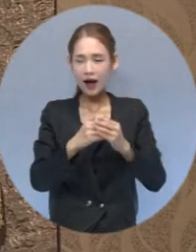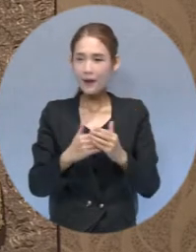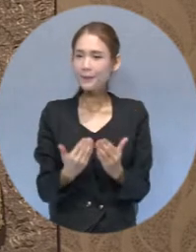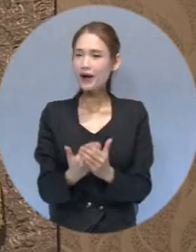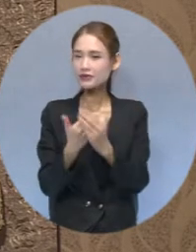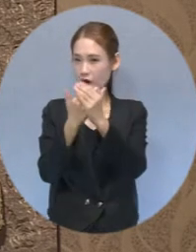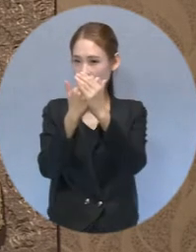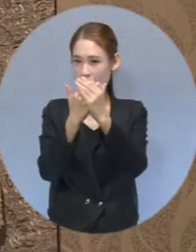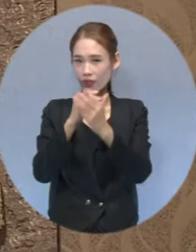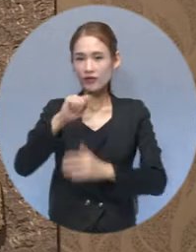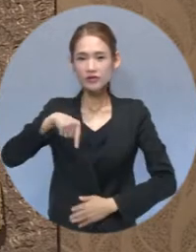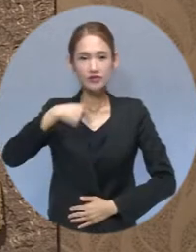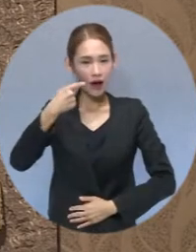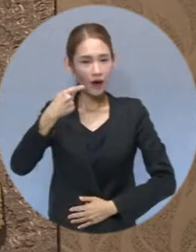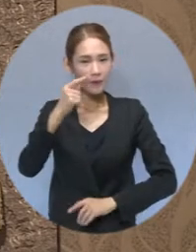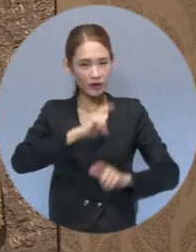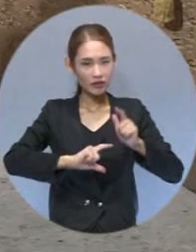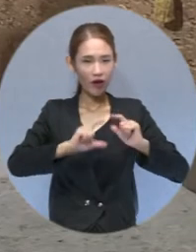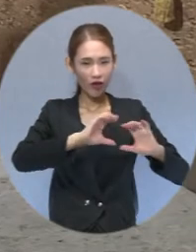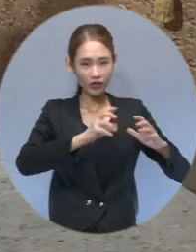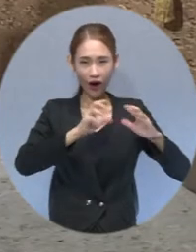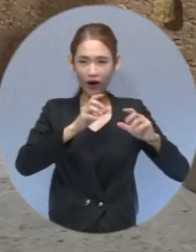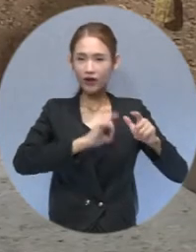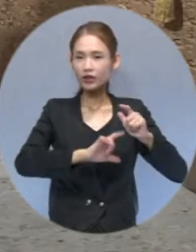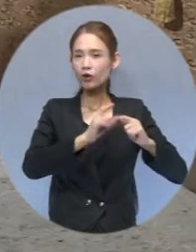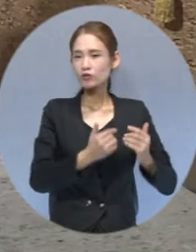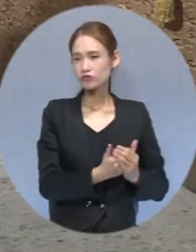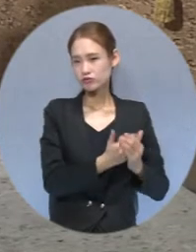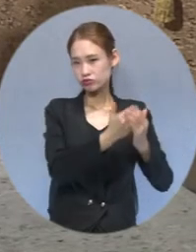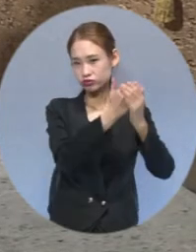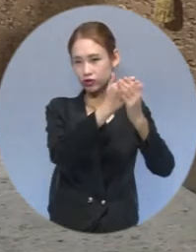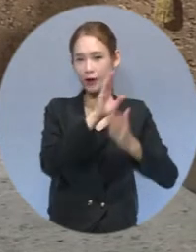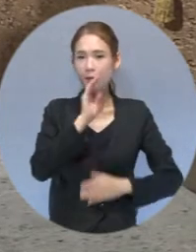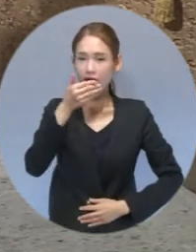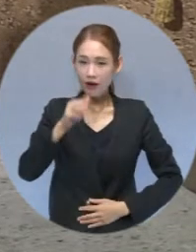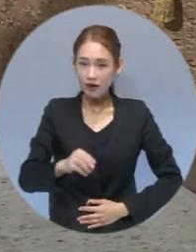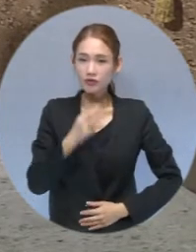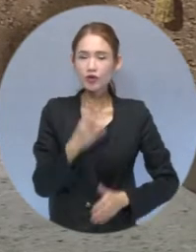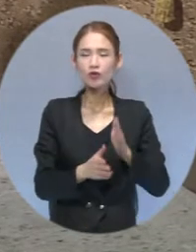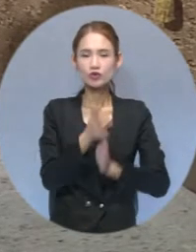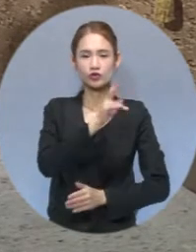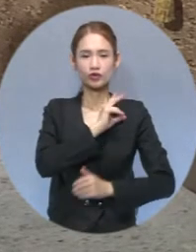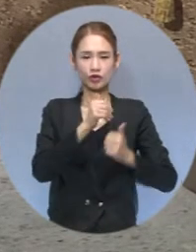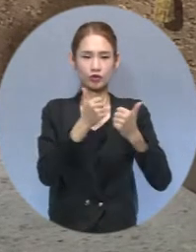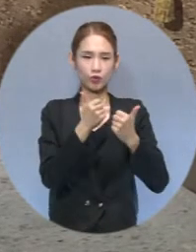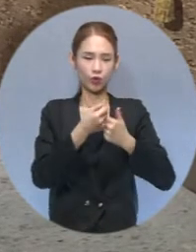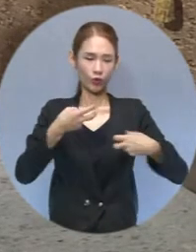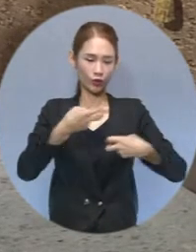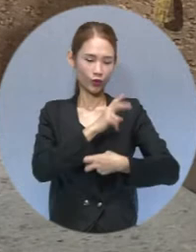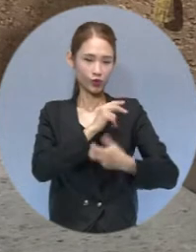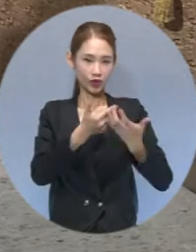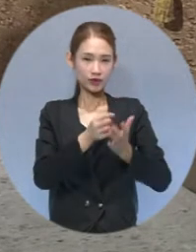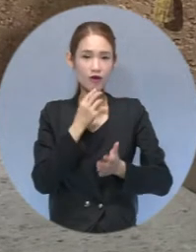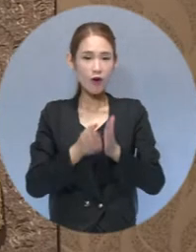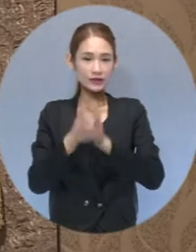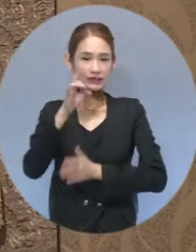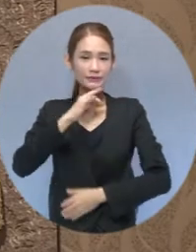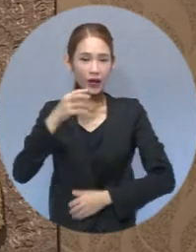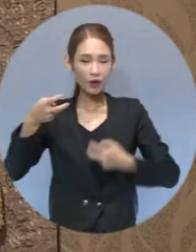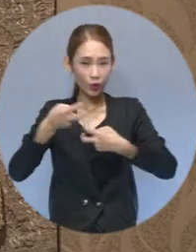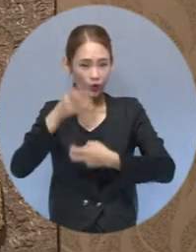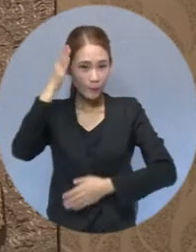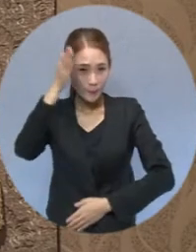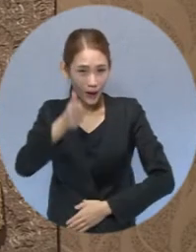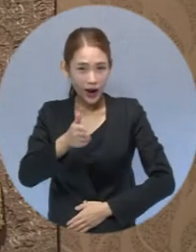제국은 계속해서 커나갈 수가 있는데요. 저희 서울시의회 교통위원회는 서울시만의 교통을 보는 곳이 아니라